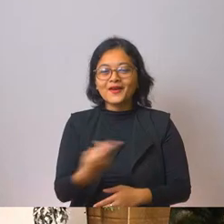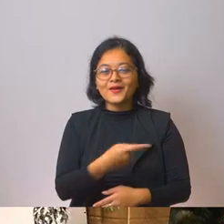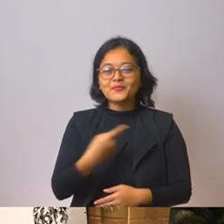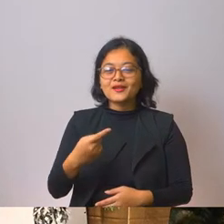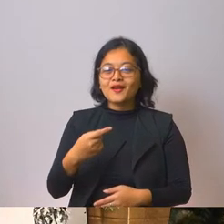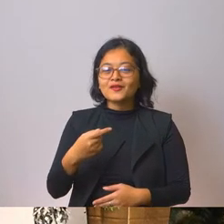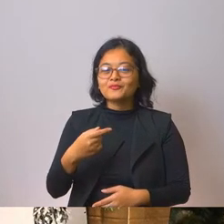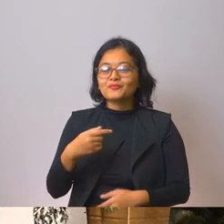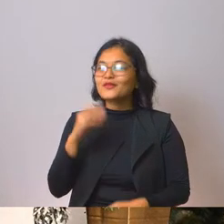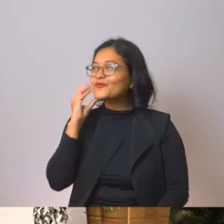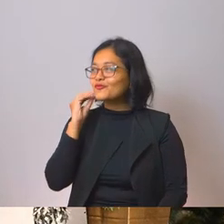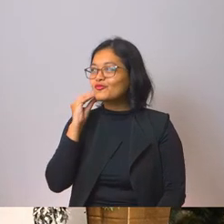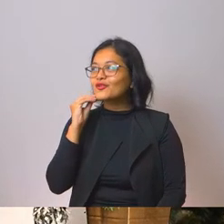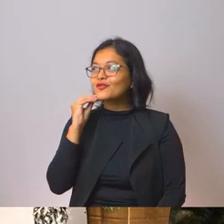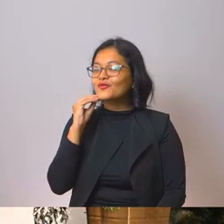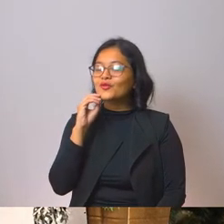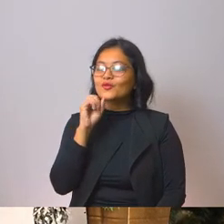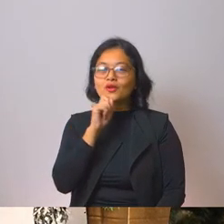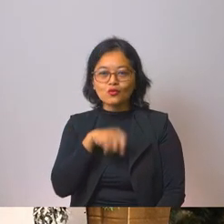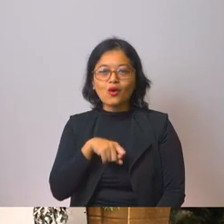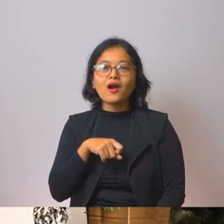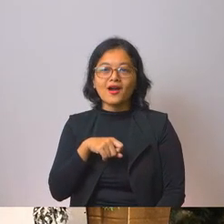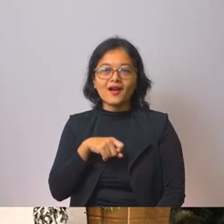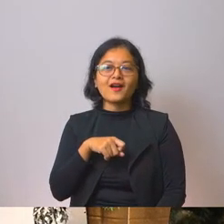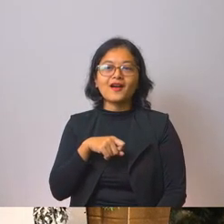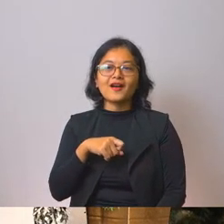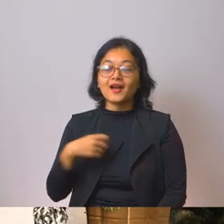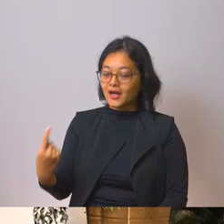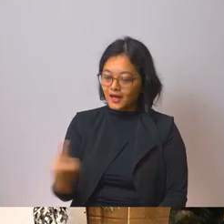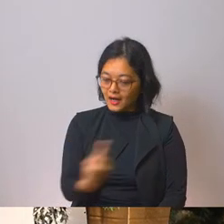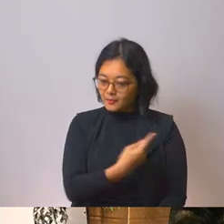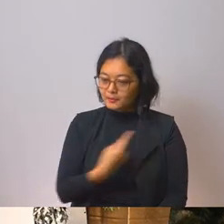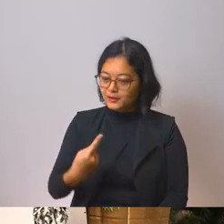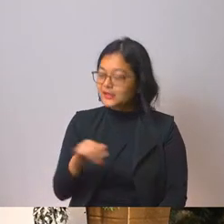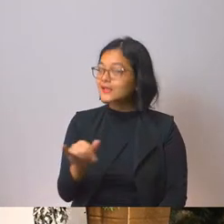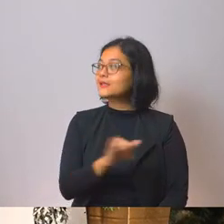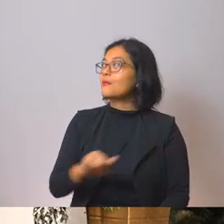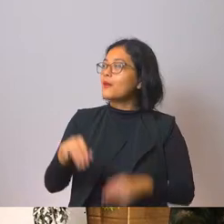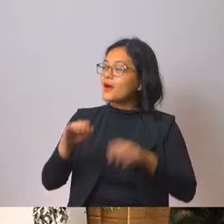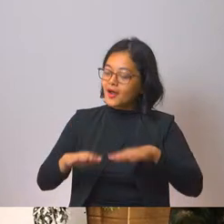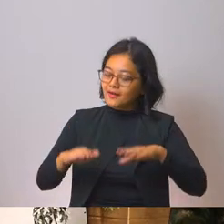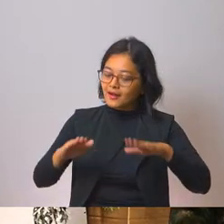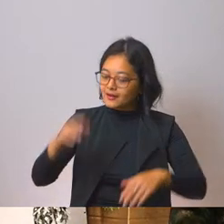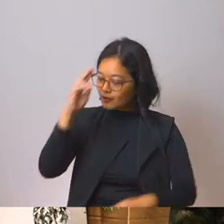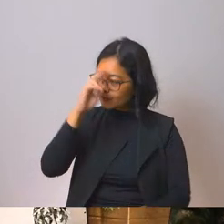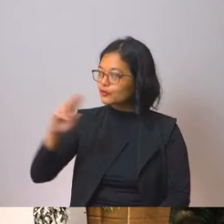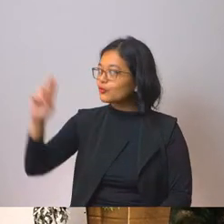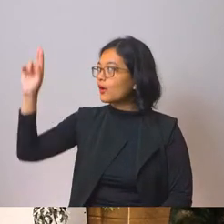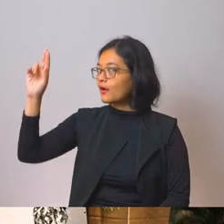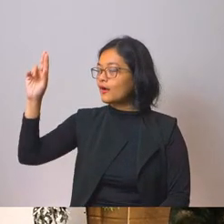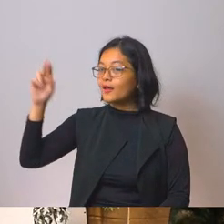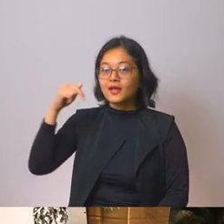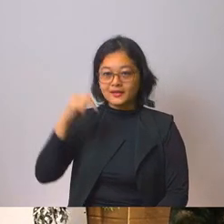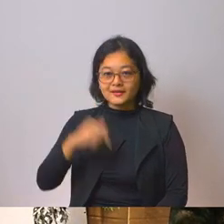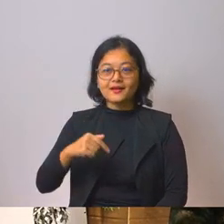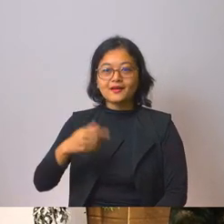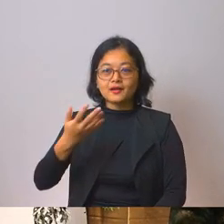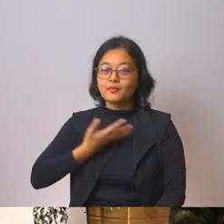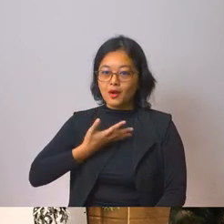umurnya. Kami adalah anak-anak Tuhan yang saat ini hendak